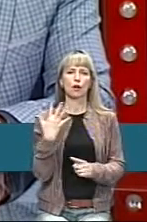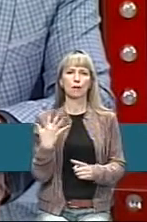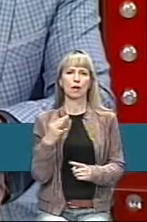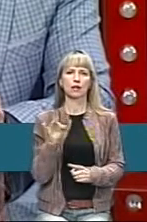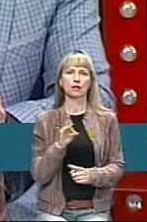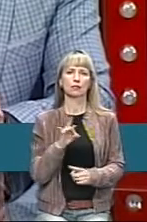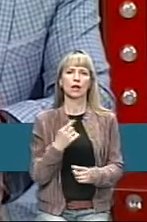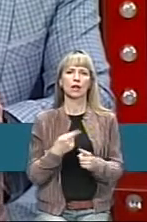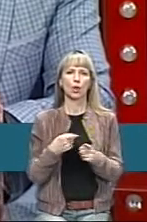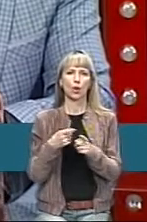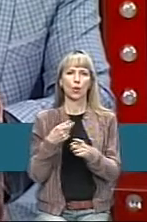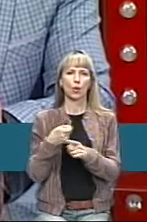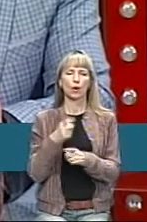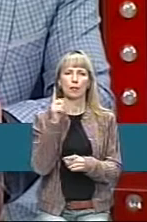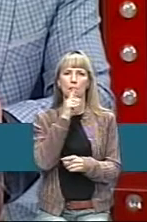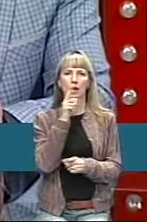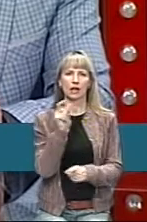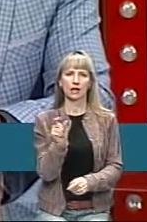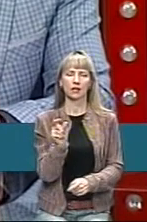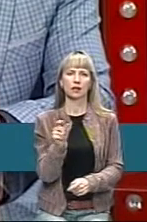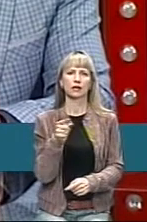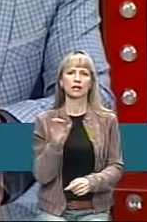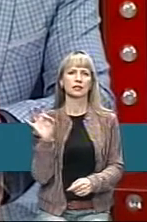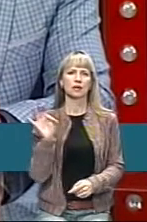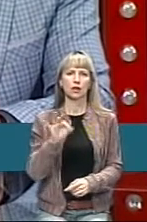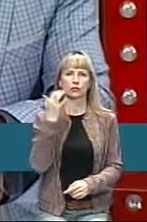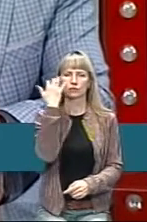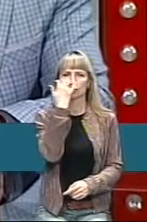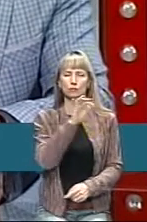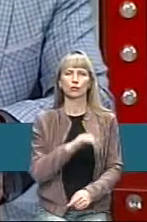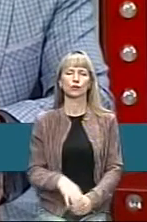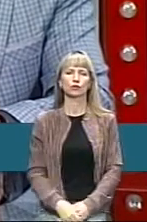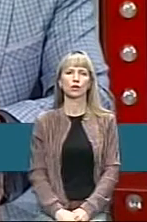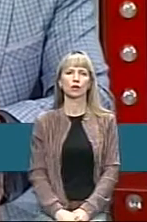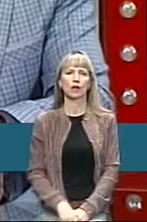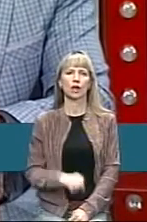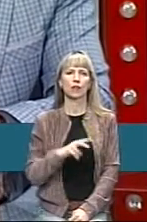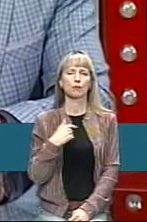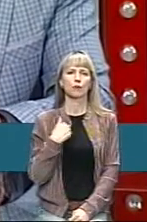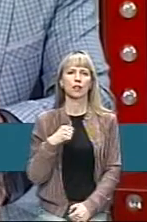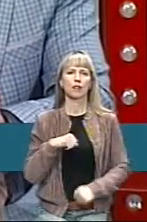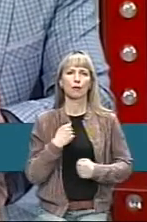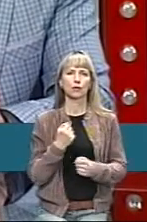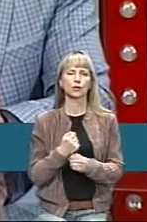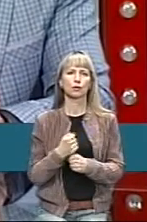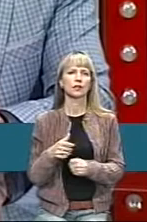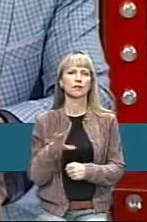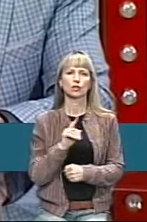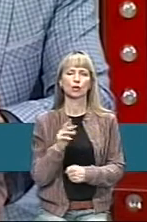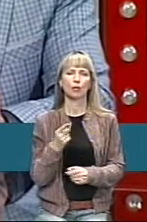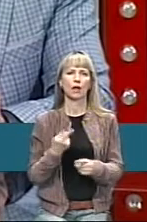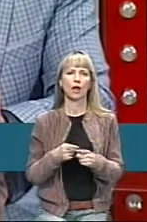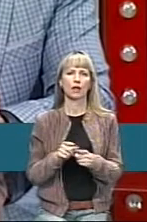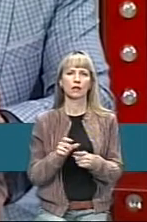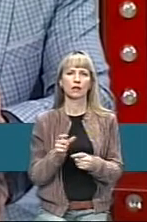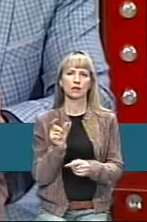5,45. Ця куля, вона невеличка, вона маленька, її одразу не помічають, але ми намагалися зробити все, щоб цей